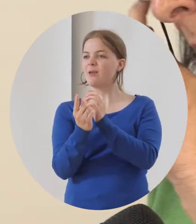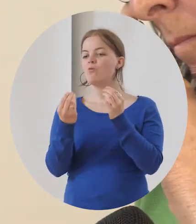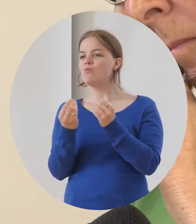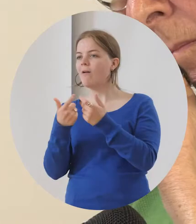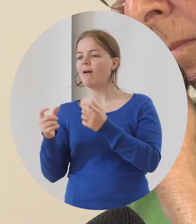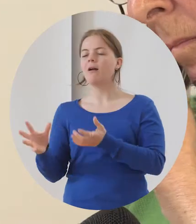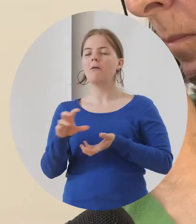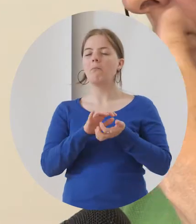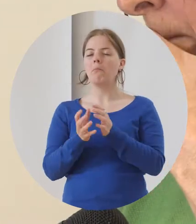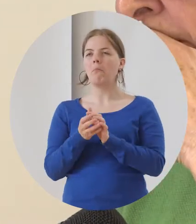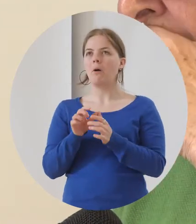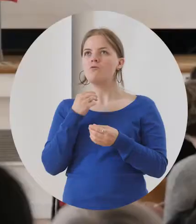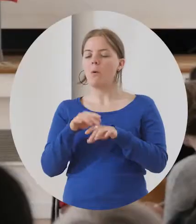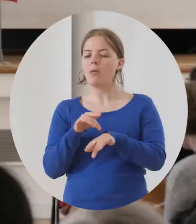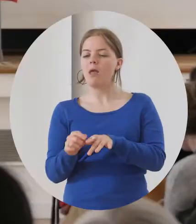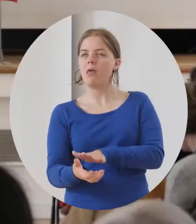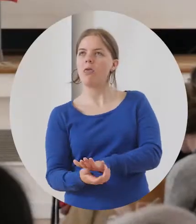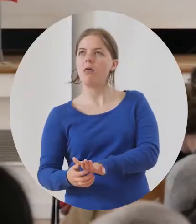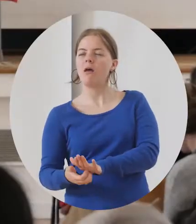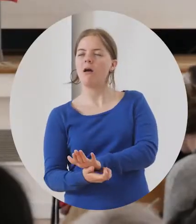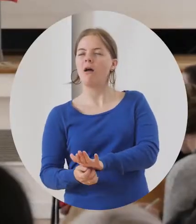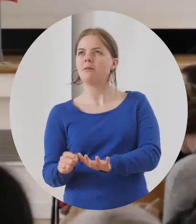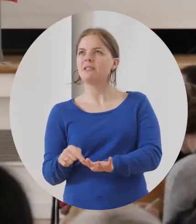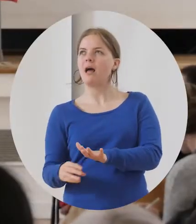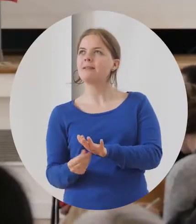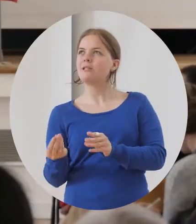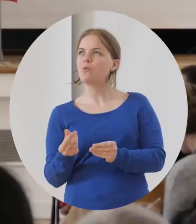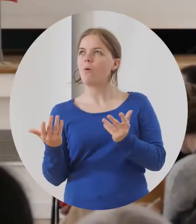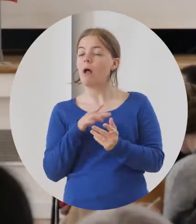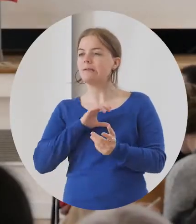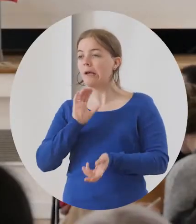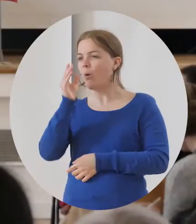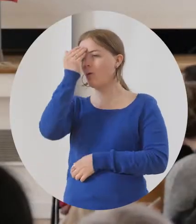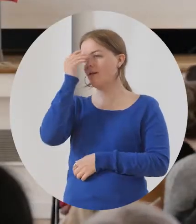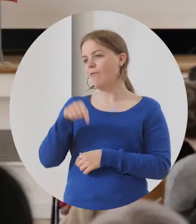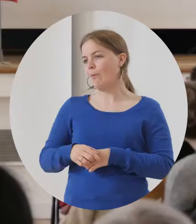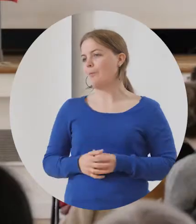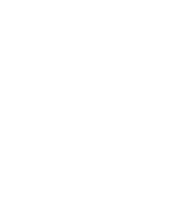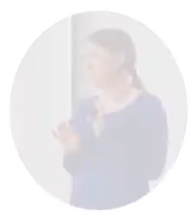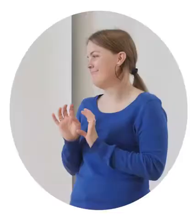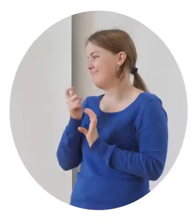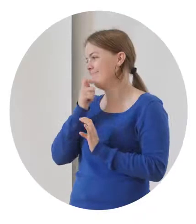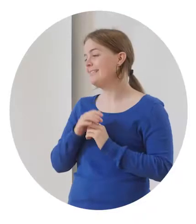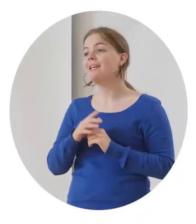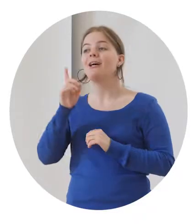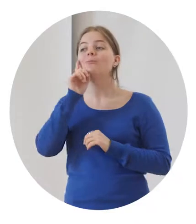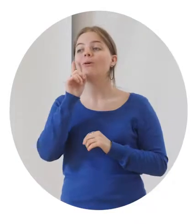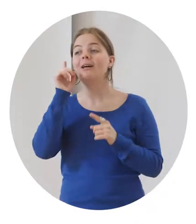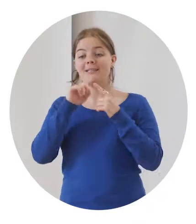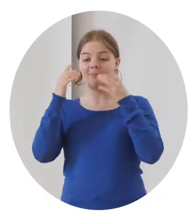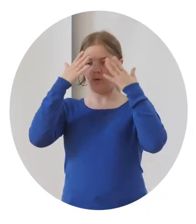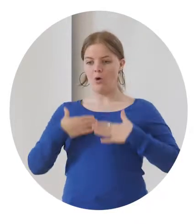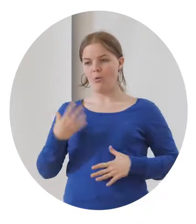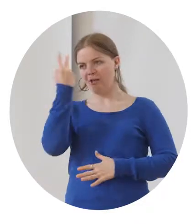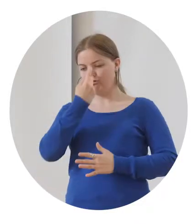et essayer de reconnaître laquelle on a utilisée. Le schéma corporel et l'image